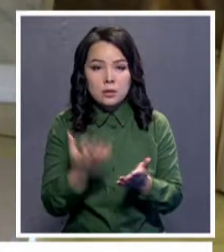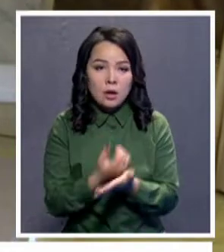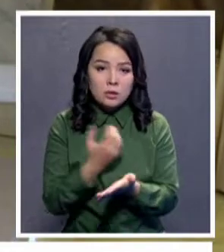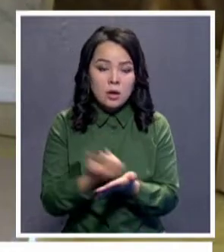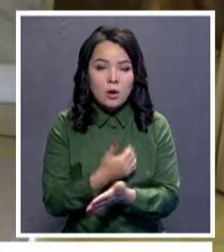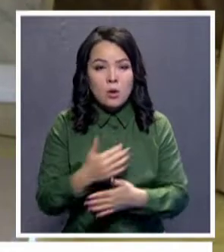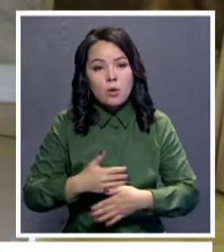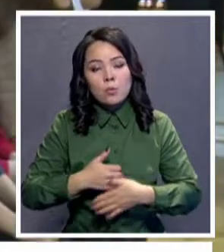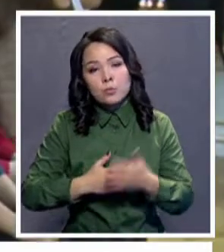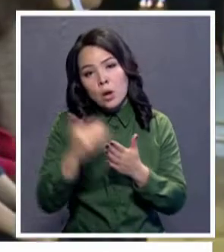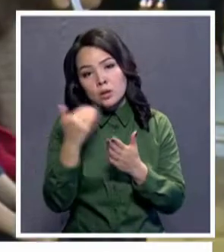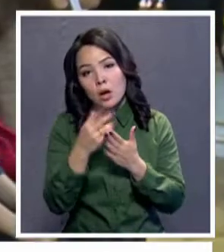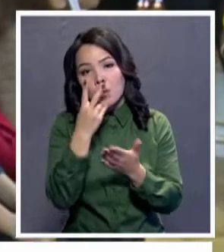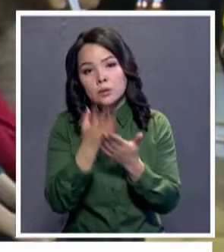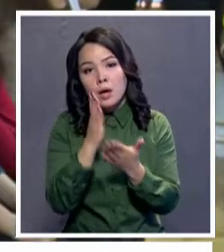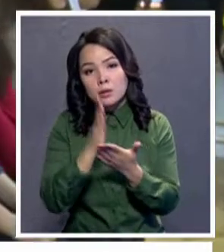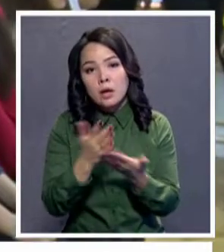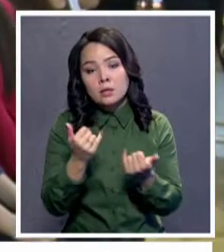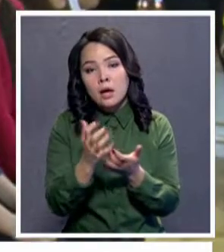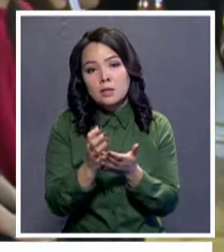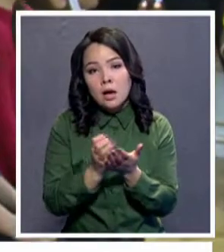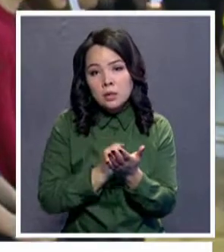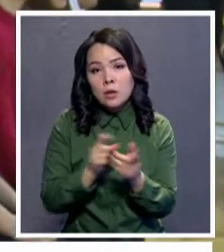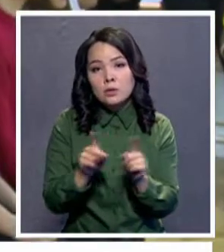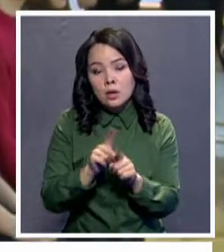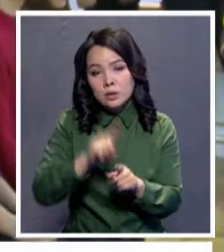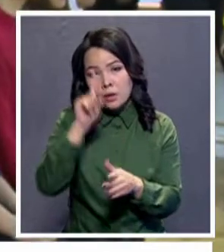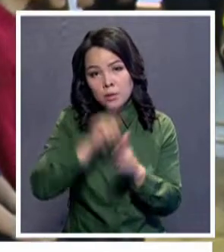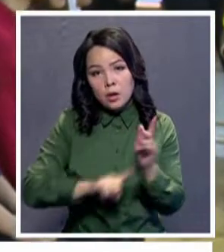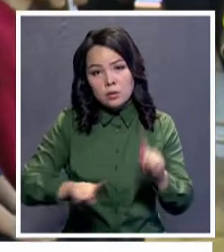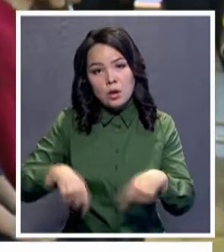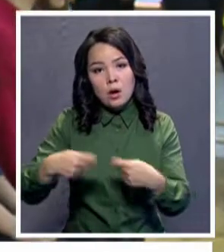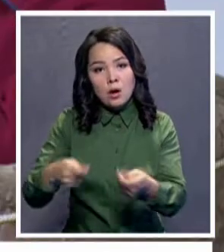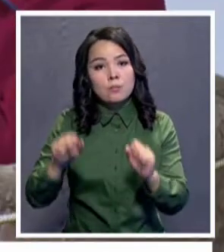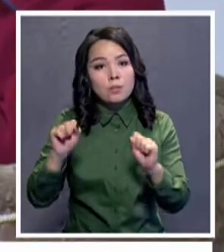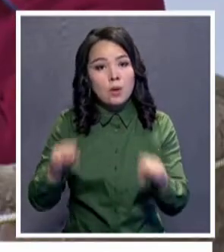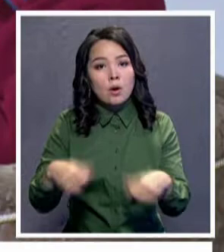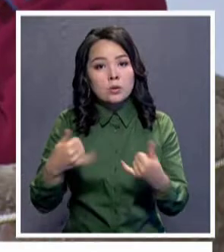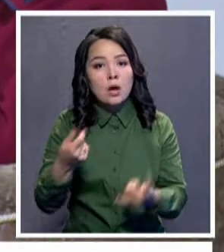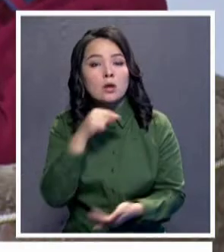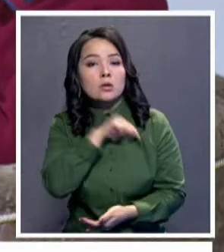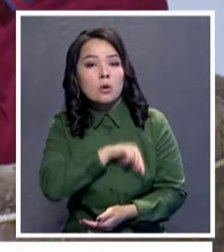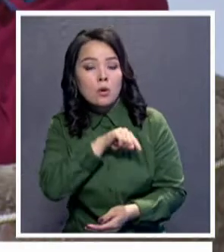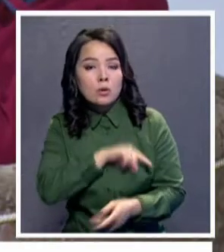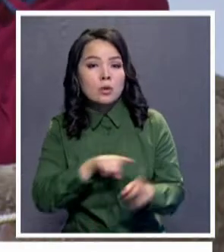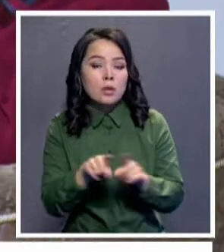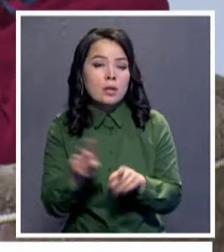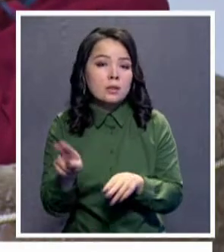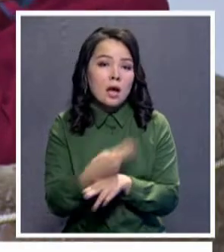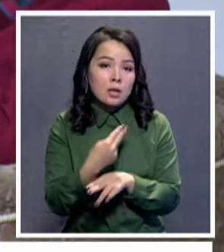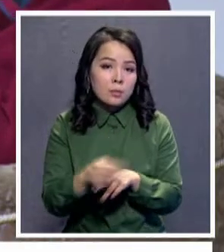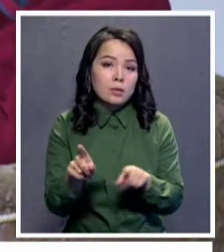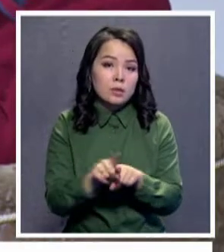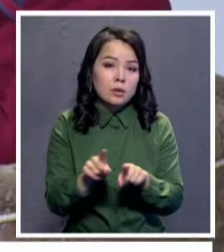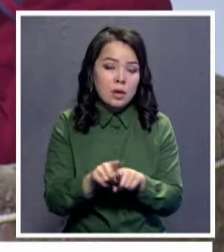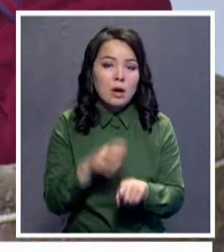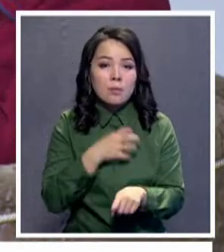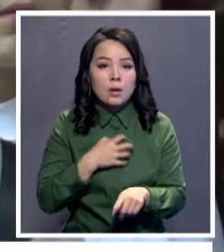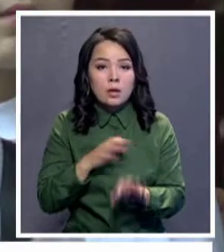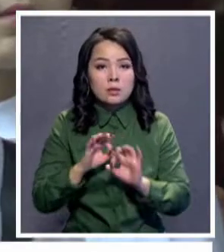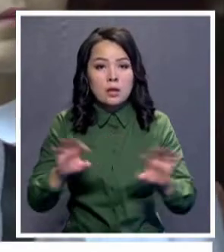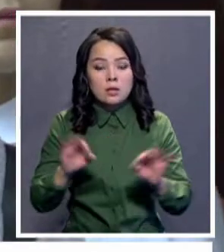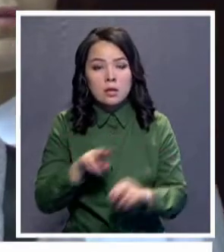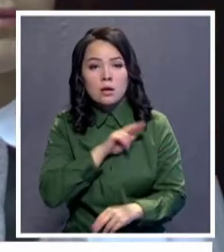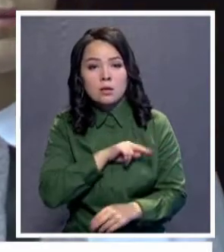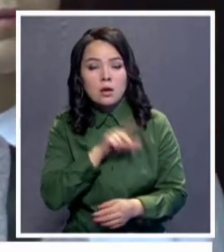жоғары бағалайды. Ал мұндай кадрларға іргелі істерді сеніп тапсыруға болады. Осы жолда рухани тәрбиенің маңызы зор, дейді Қазақстанның